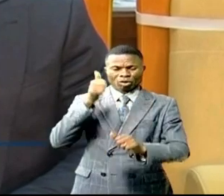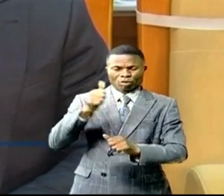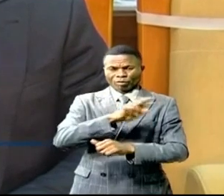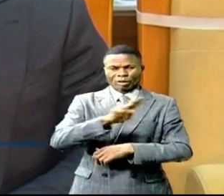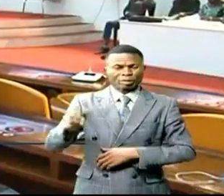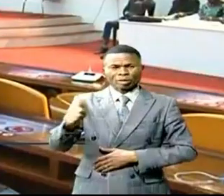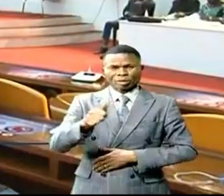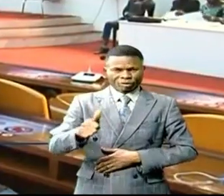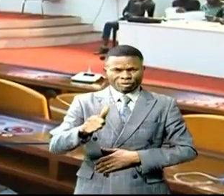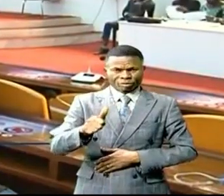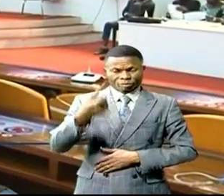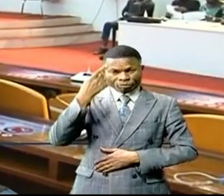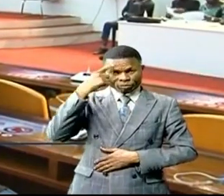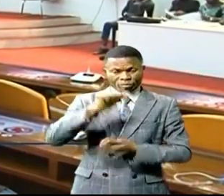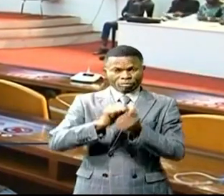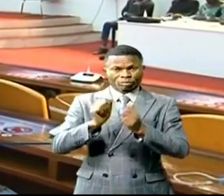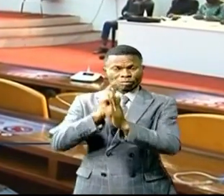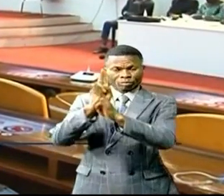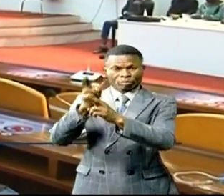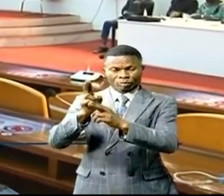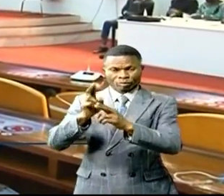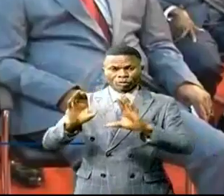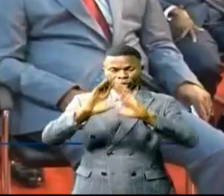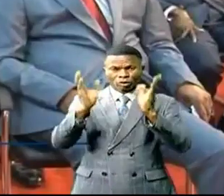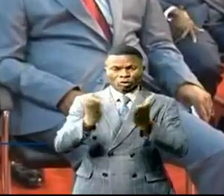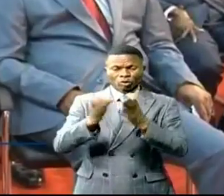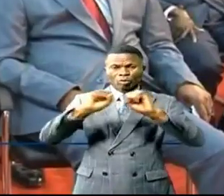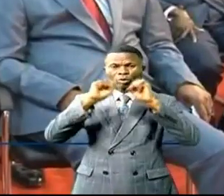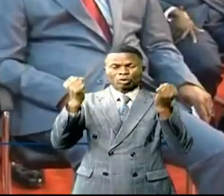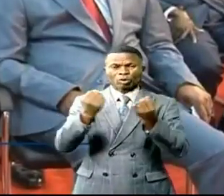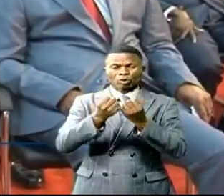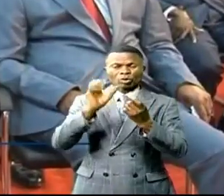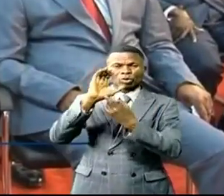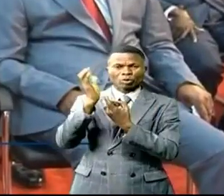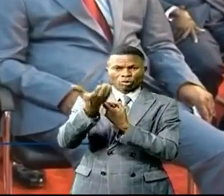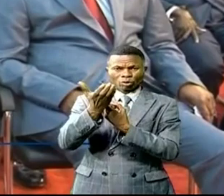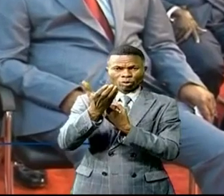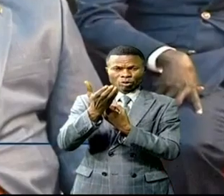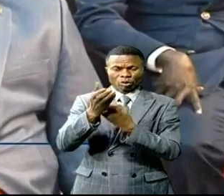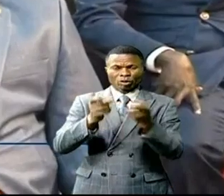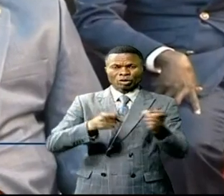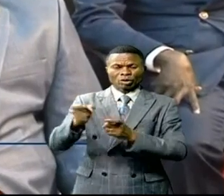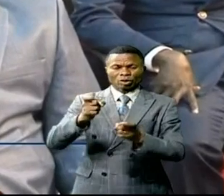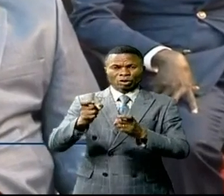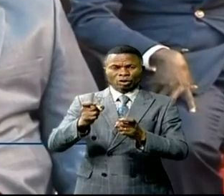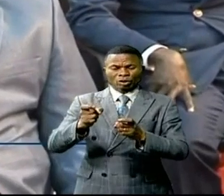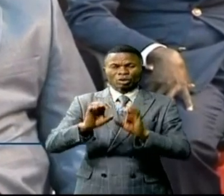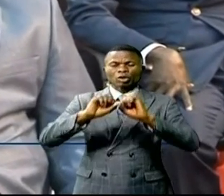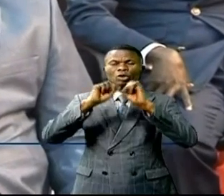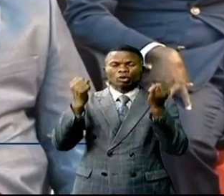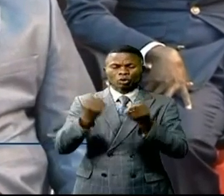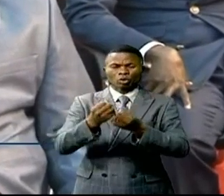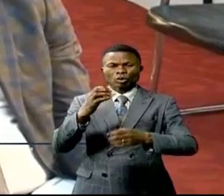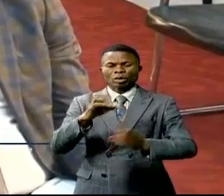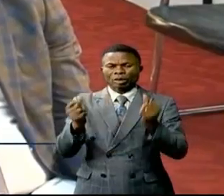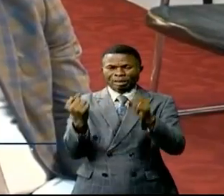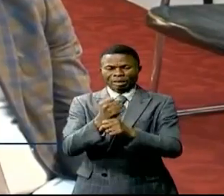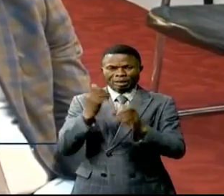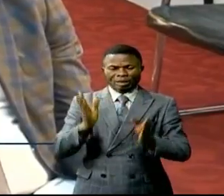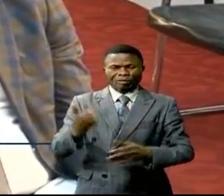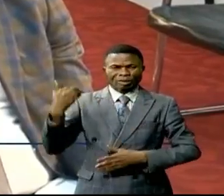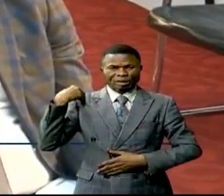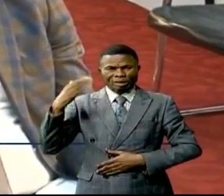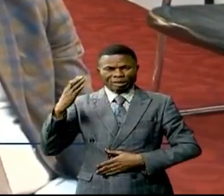2021. Concernant les rapports de la Commission sociale et culturelle sur le régime spécial de sécurité sociale des agents de l'État,